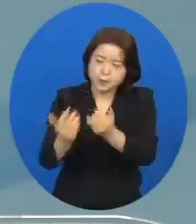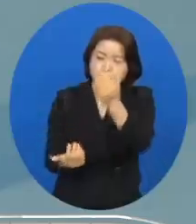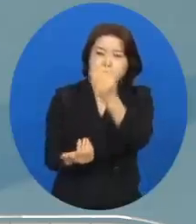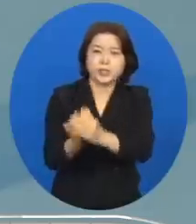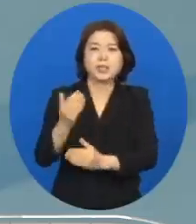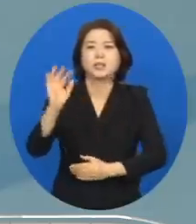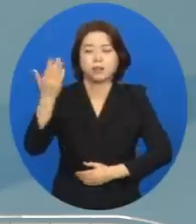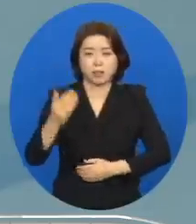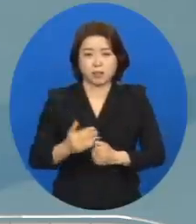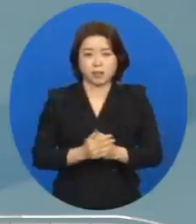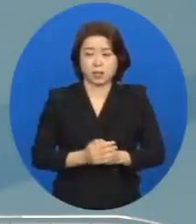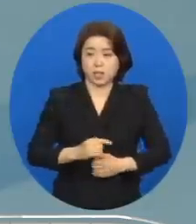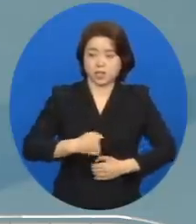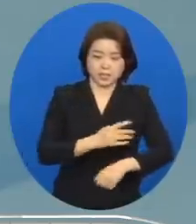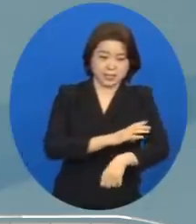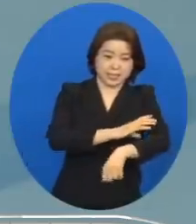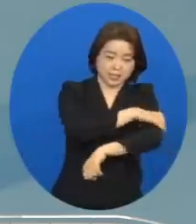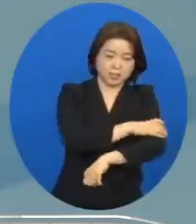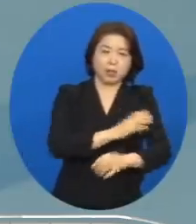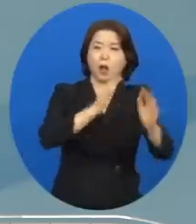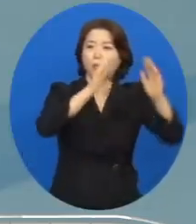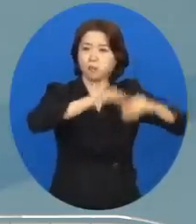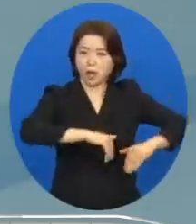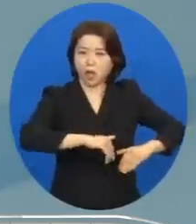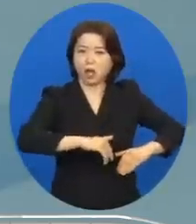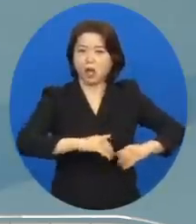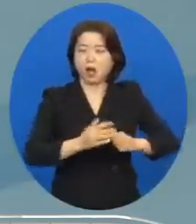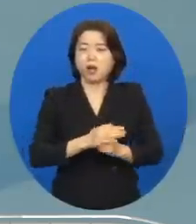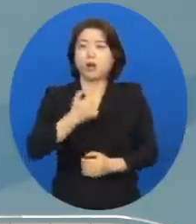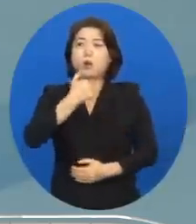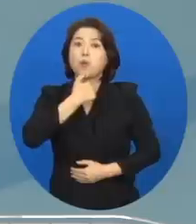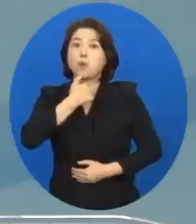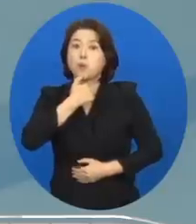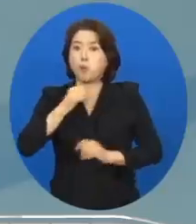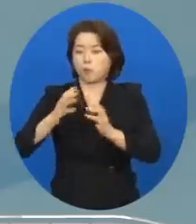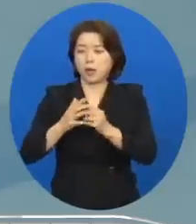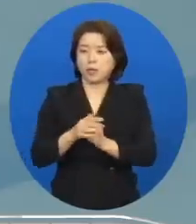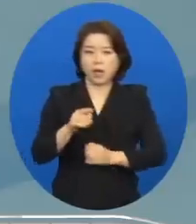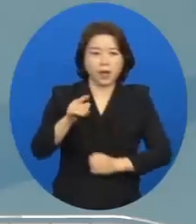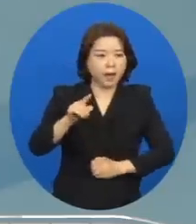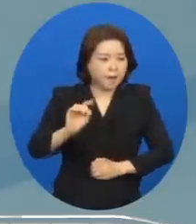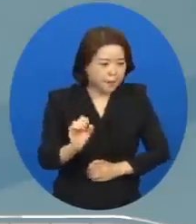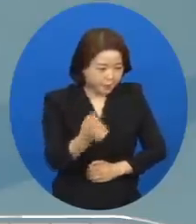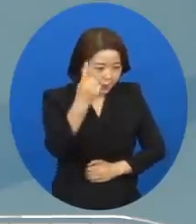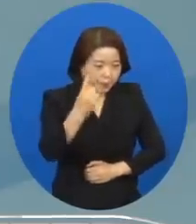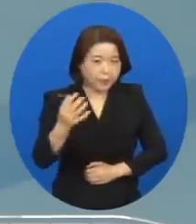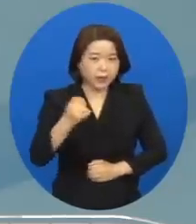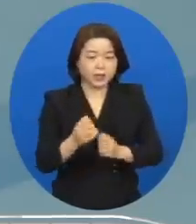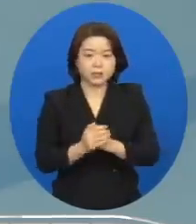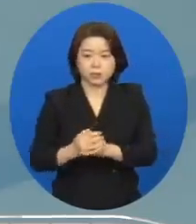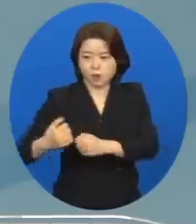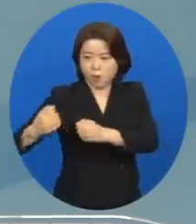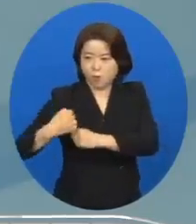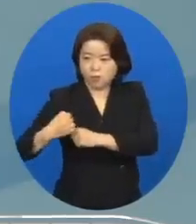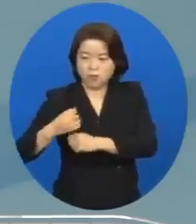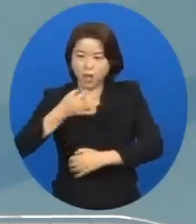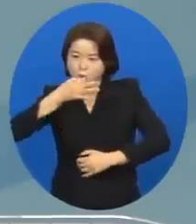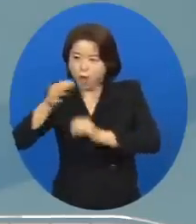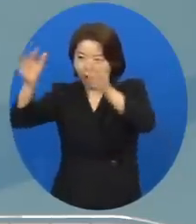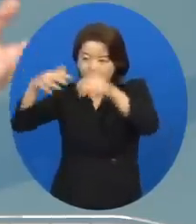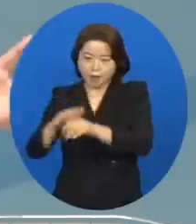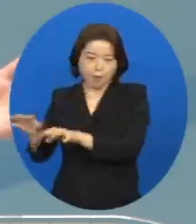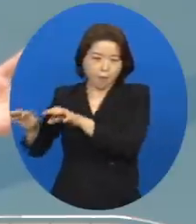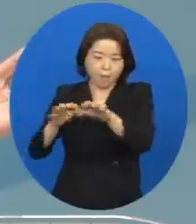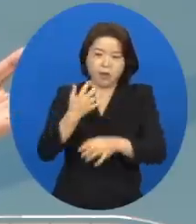되고 자기들의 기득권은 다 무너지고 로마는 그걸 빌미로 해서 군대를 동원해서